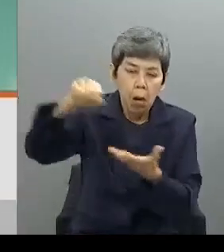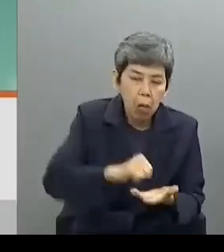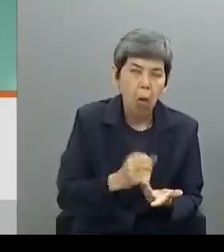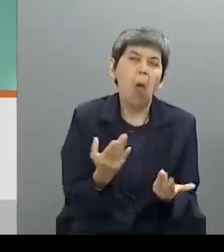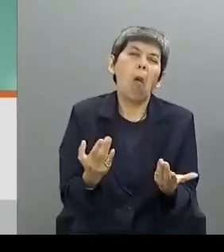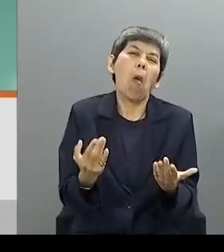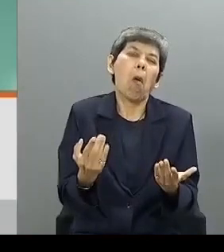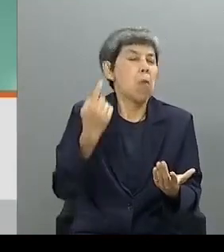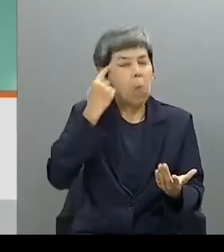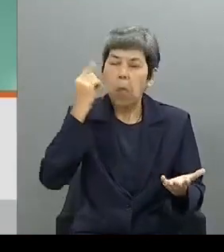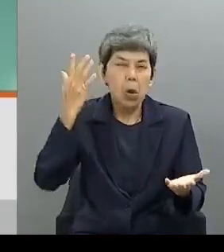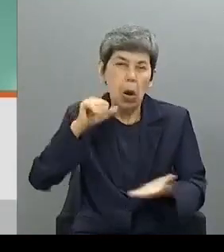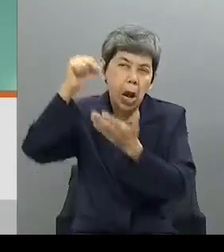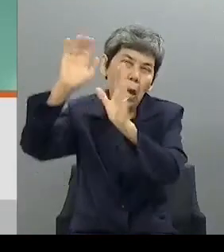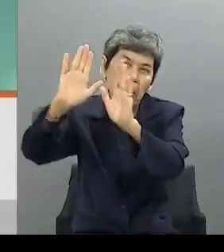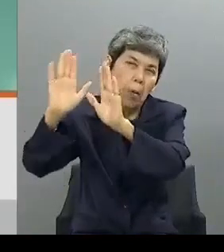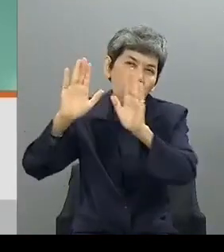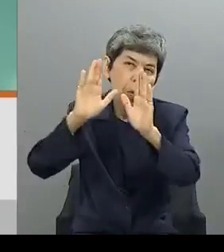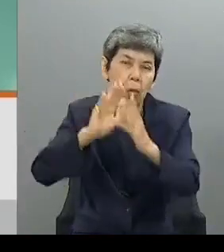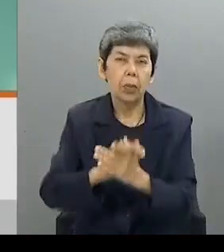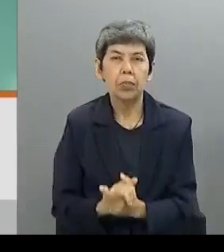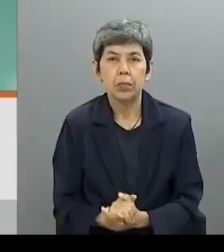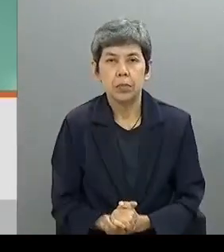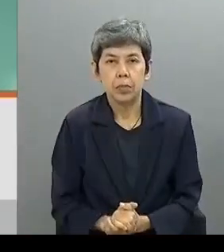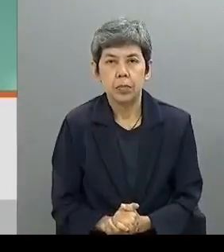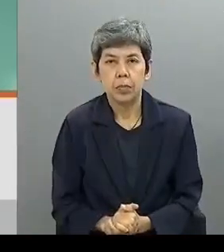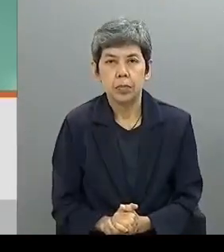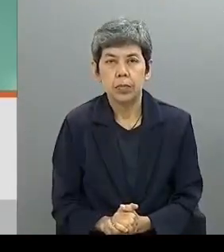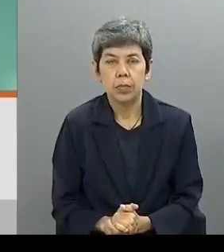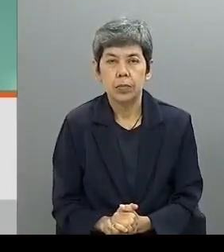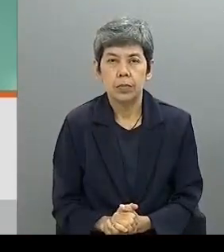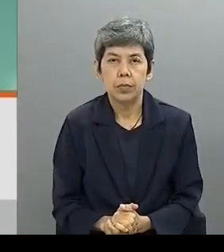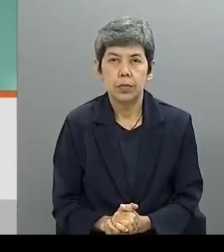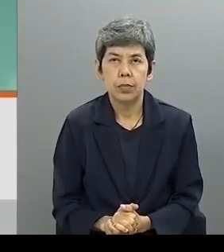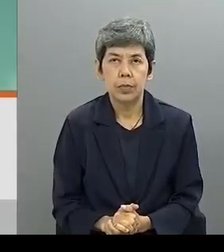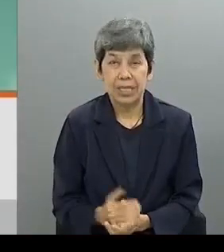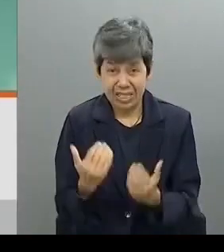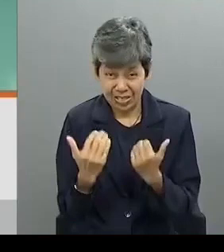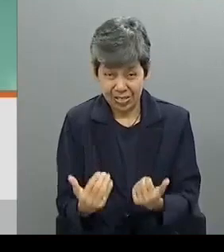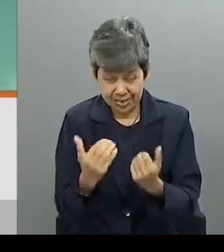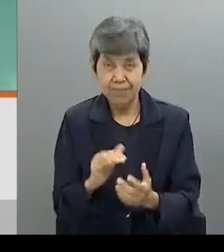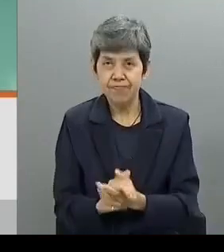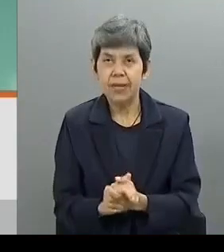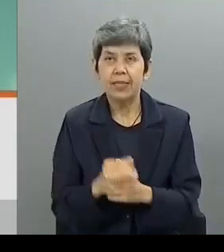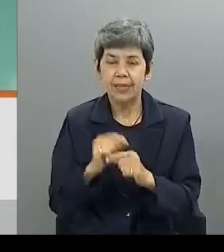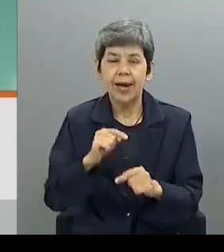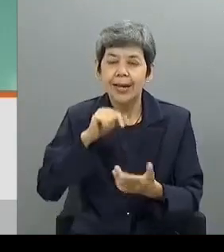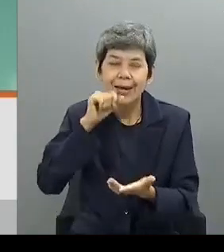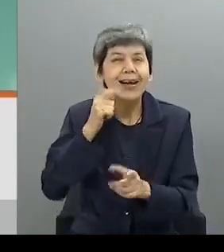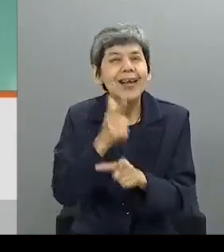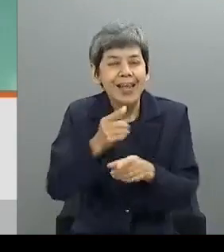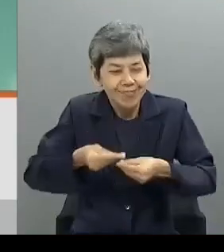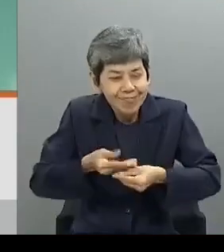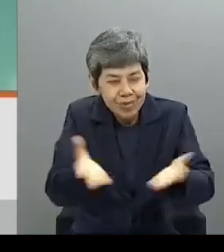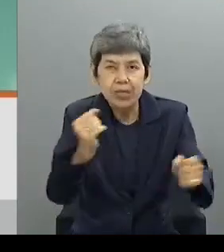ไหร่เพราะขณะนี้งานเลี้ยงที่เคยจองทำอาหารถูกยกเลิก